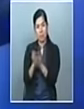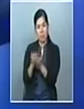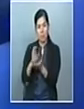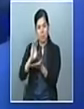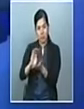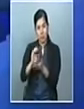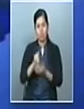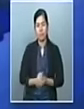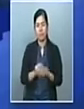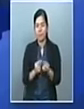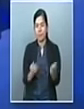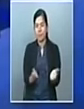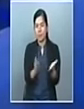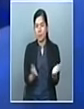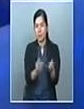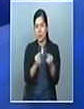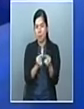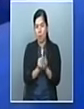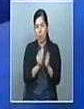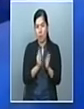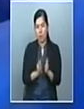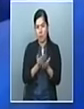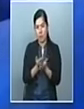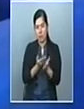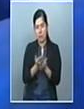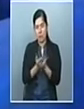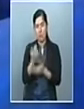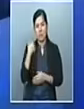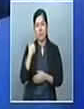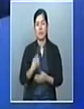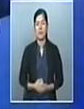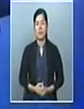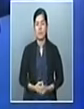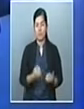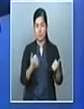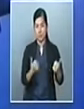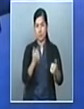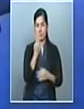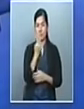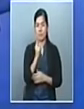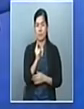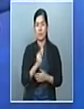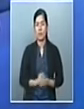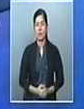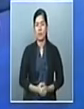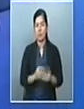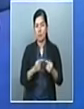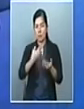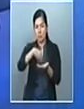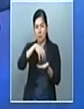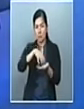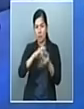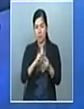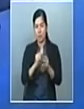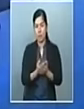พิ่มกำลังซื้อให้กับผู้บริโภคด้วยในขณะเดียวกันค่ะสิ่งหนึ่งที่เราจับตากันนั่นก็คือวันนี้นะคะมีการเปิดเผยตัวเลข PMI ทั้งภ